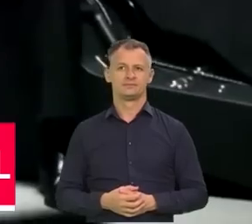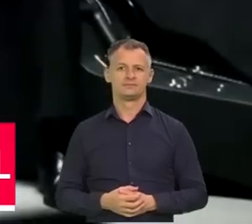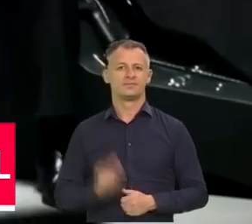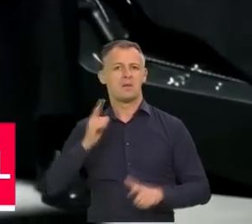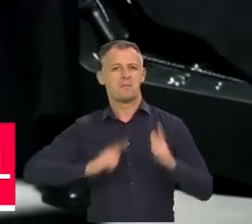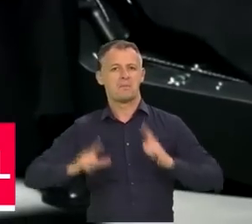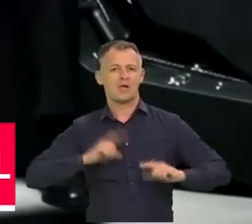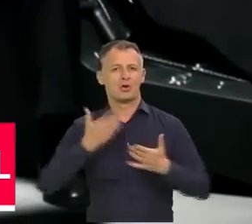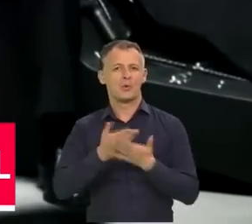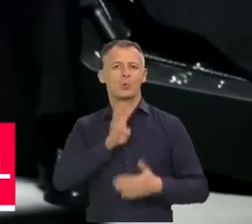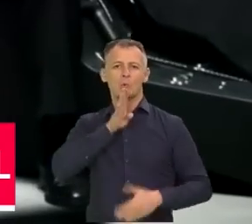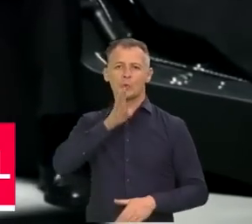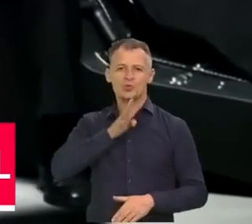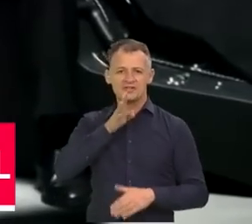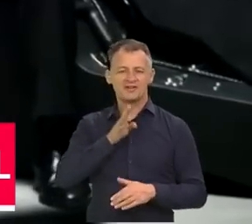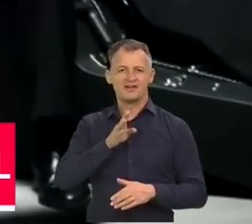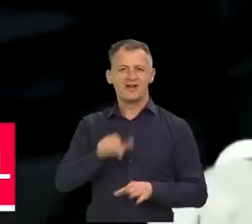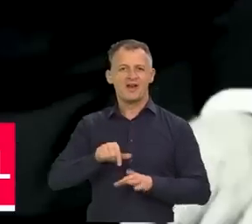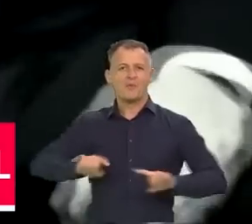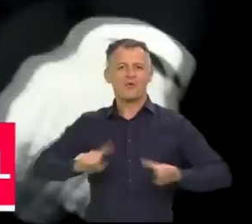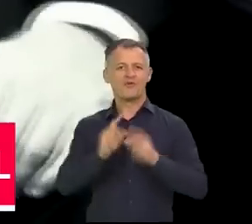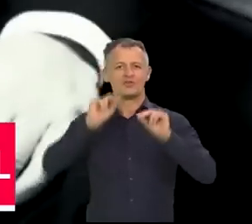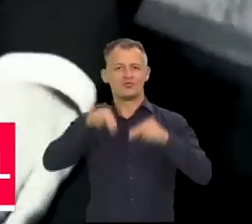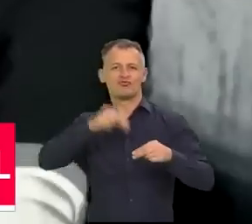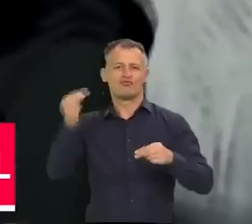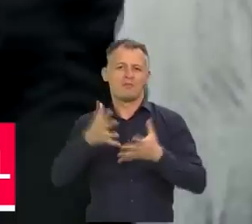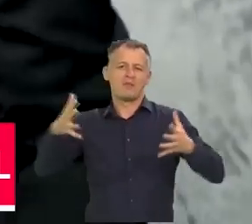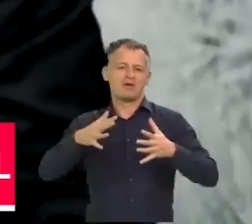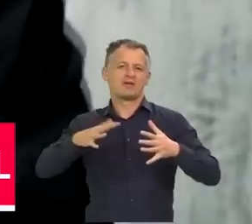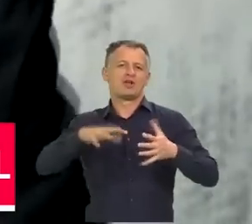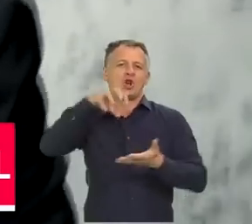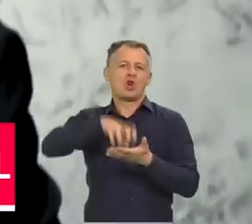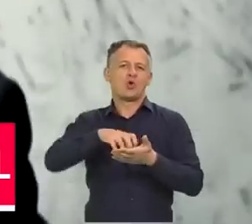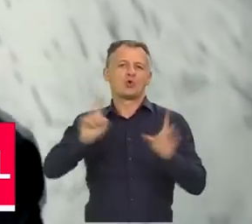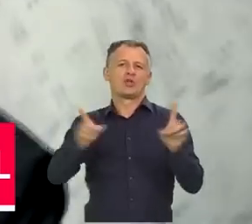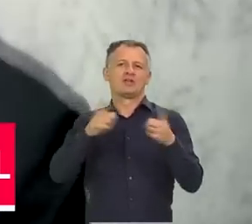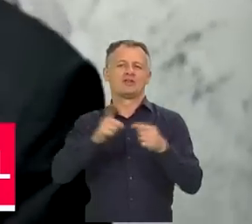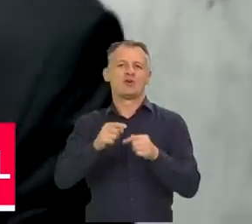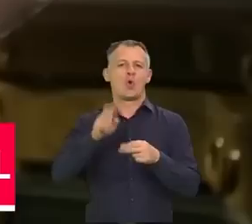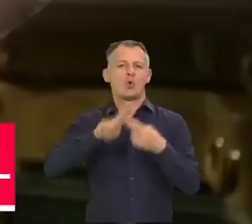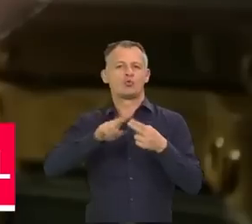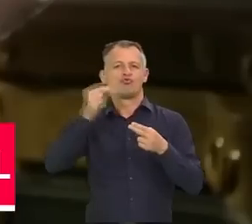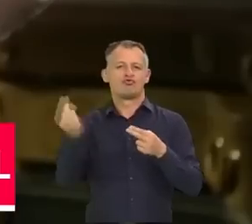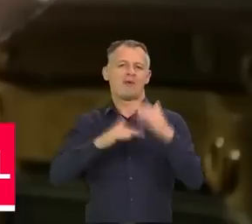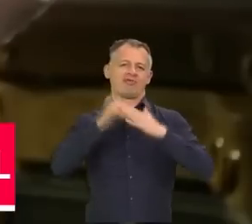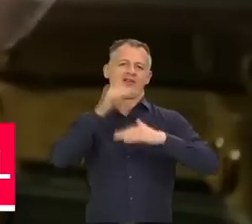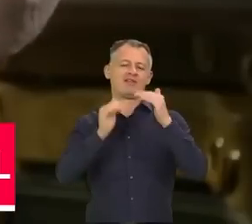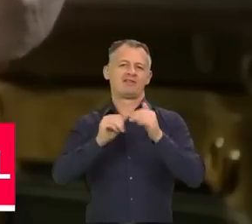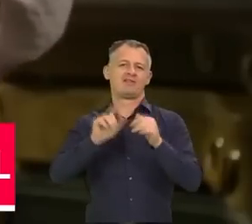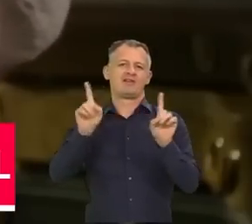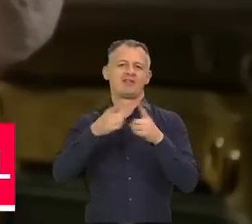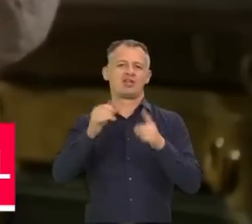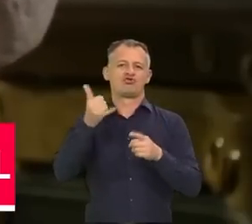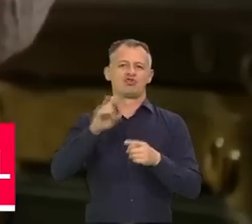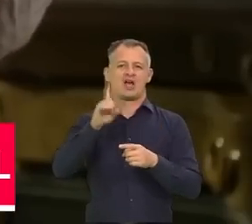Pasiunea pentru muzică l-a dus pe cele mai mari scene. Cu 4 decenii de carieră s-a recunoscut drept unul dintre cei mai talentați chitariști jazz ai lumii. A colaborat printre